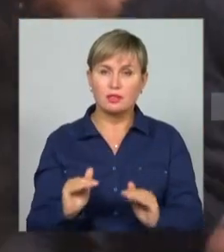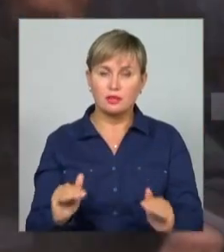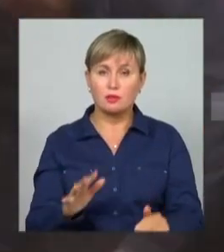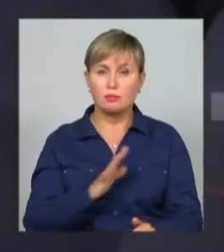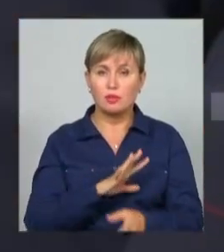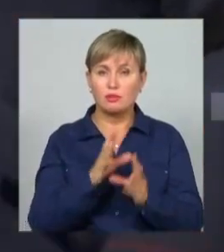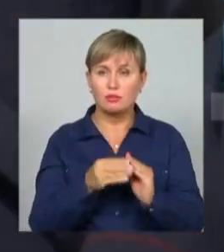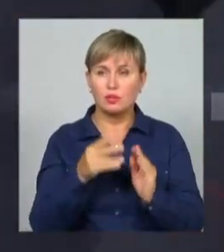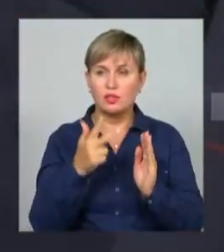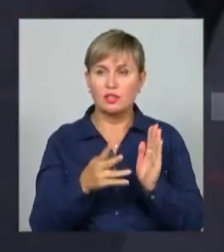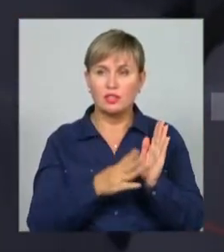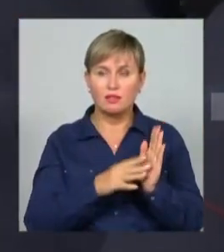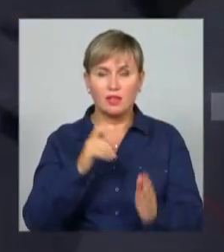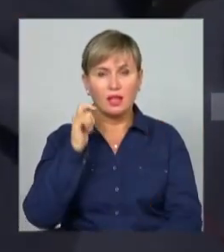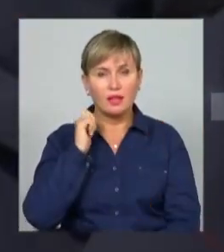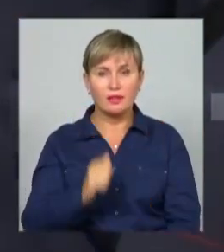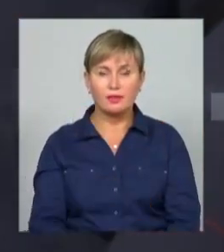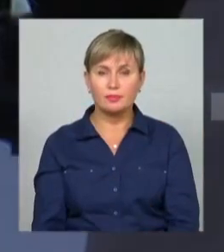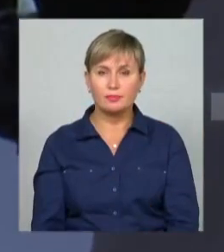было всего 39 лет.